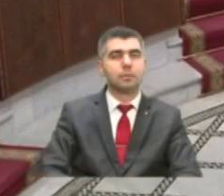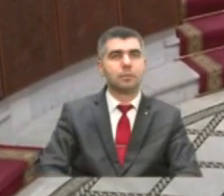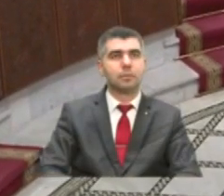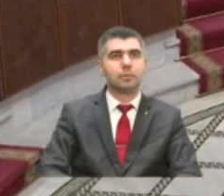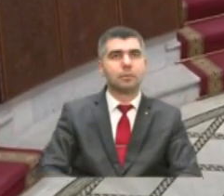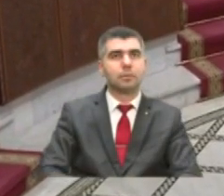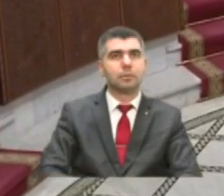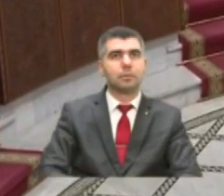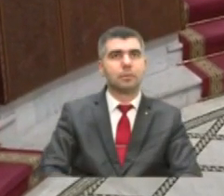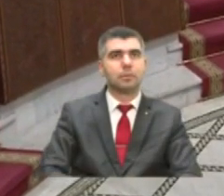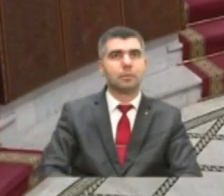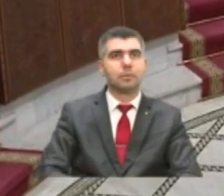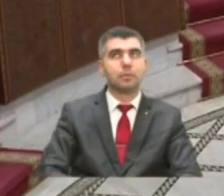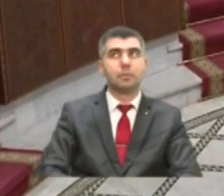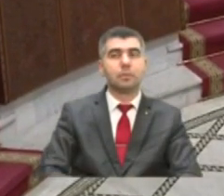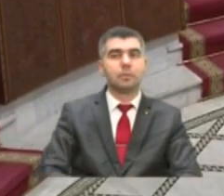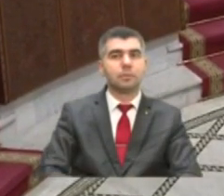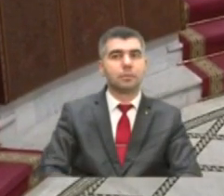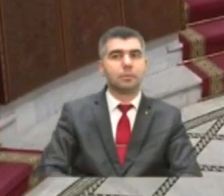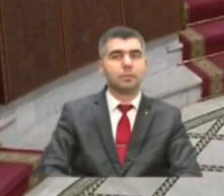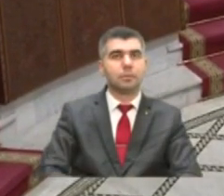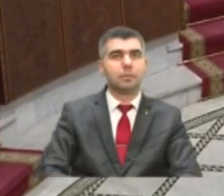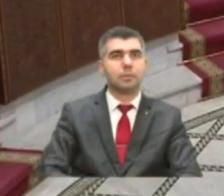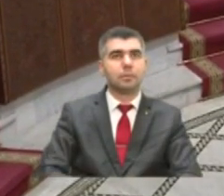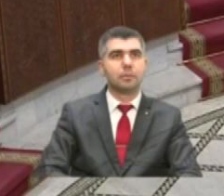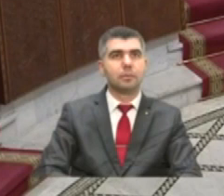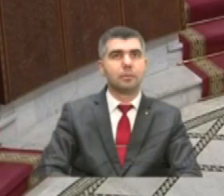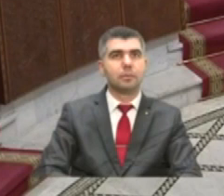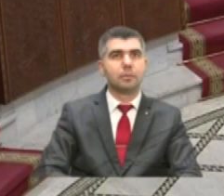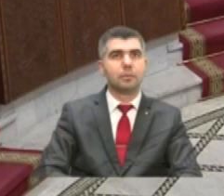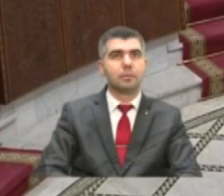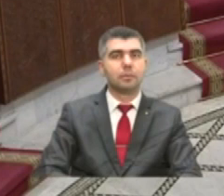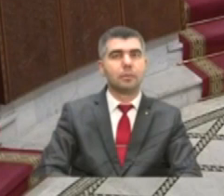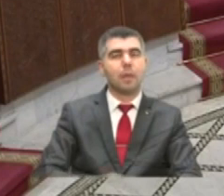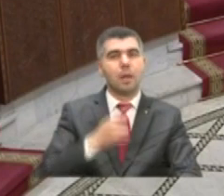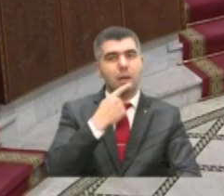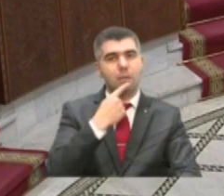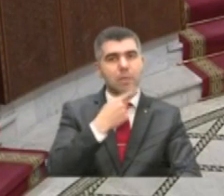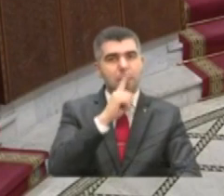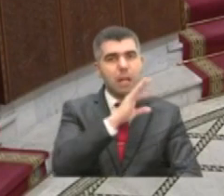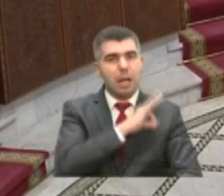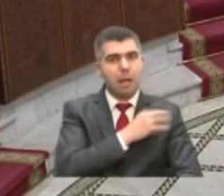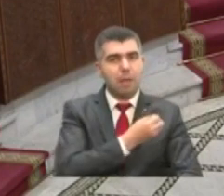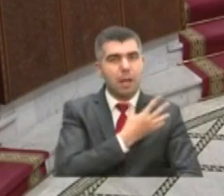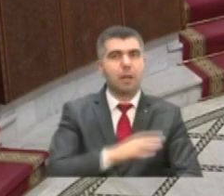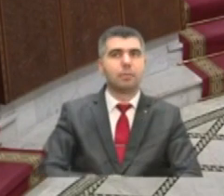كل شيء غادي يمشي، كل شيء غادي يمشي. بسم الله الرحمن الرحيم. شكرا لجميع